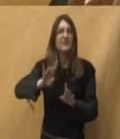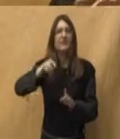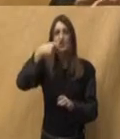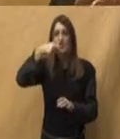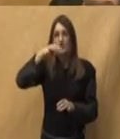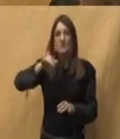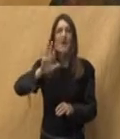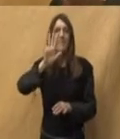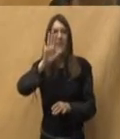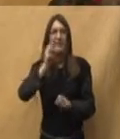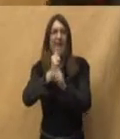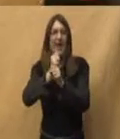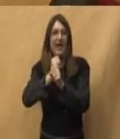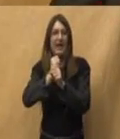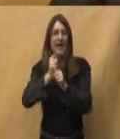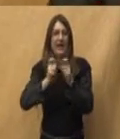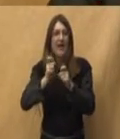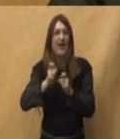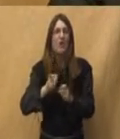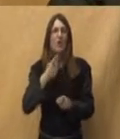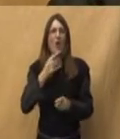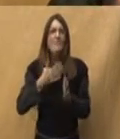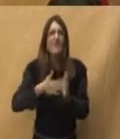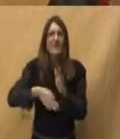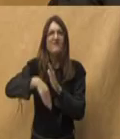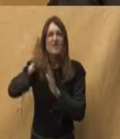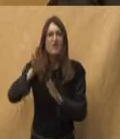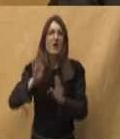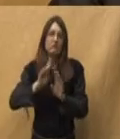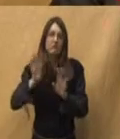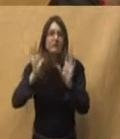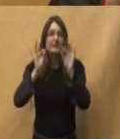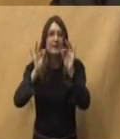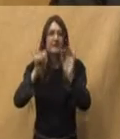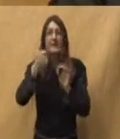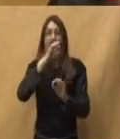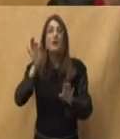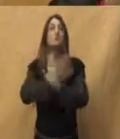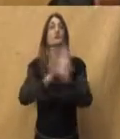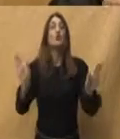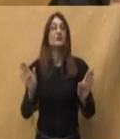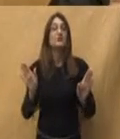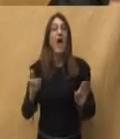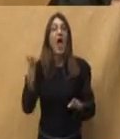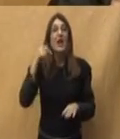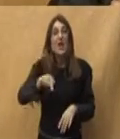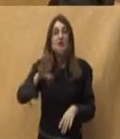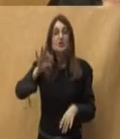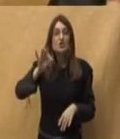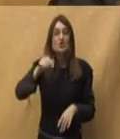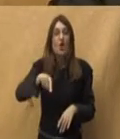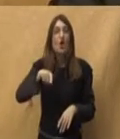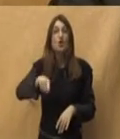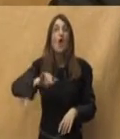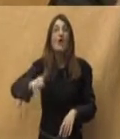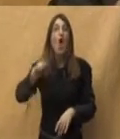žličicu. 5 grama, eventualno, ne znam, oni koji jako vole slano mogu izaći na 10 grama dnevno. I šlus, gotovo. Međutim, ta sol je